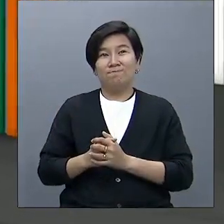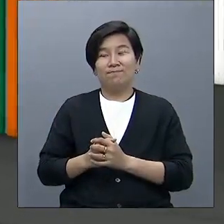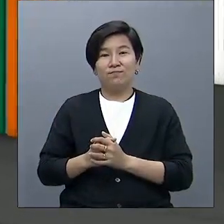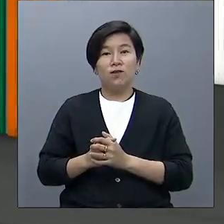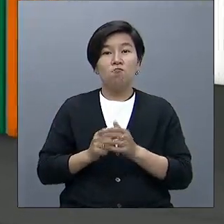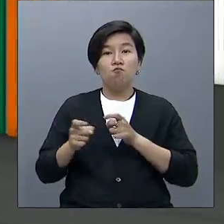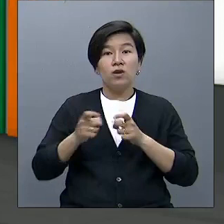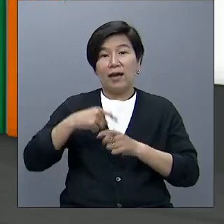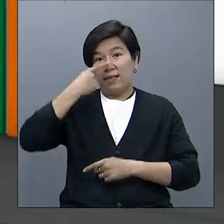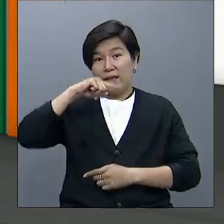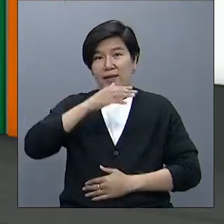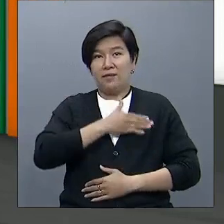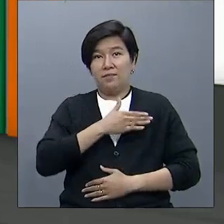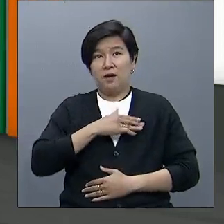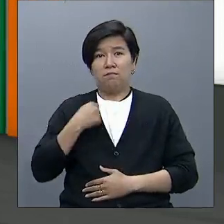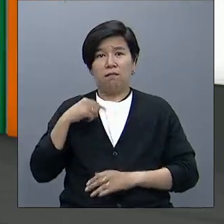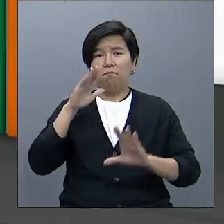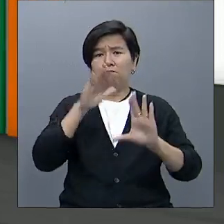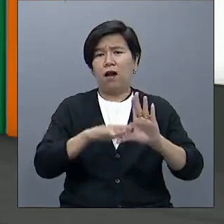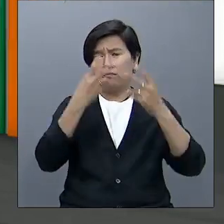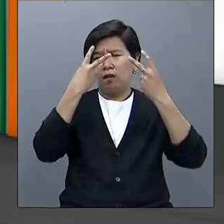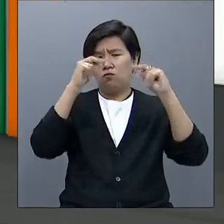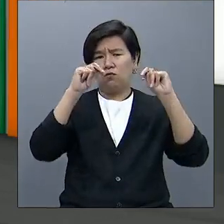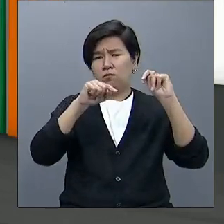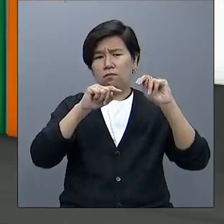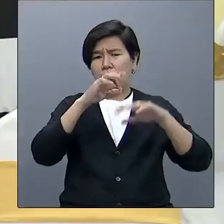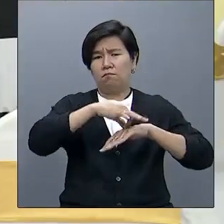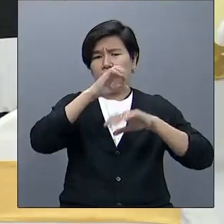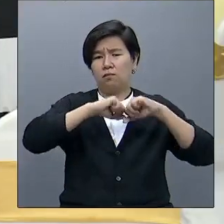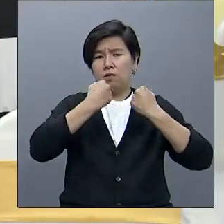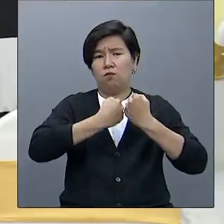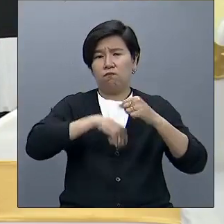ไทยยืนยันว่าไม่ลงชิงตำแหน่งนายกสมาคมฟุตบอลไทยแน่นอนค่ะ